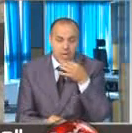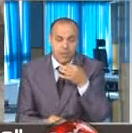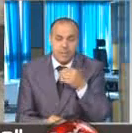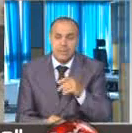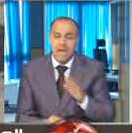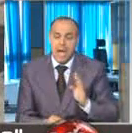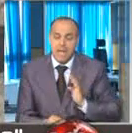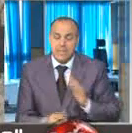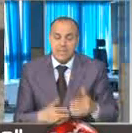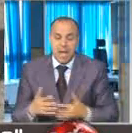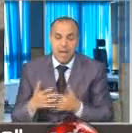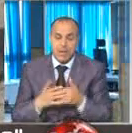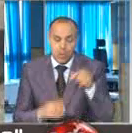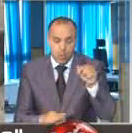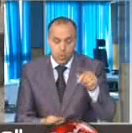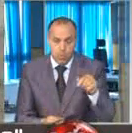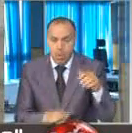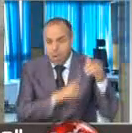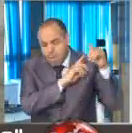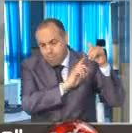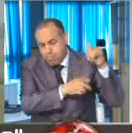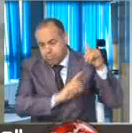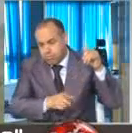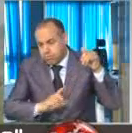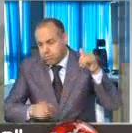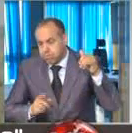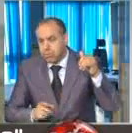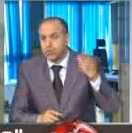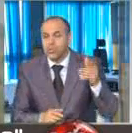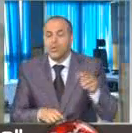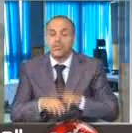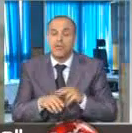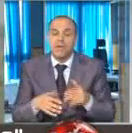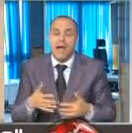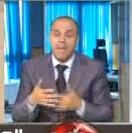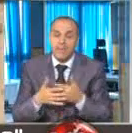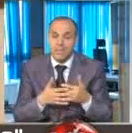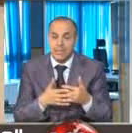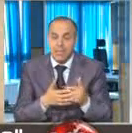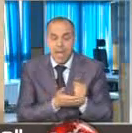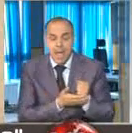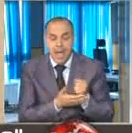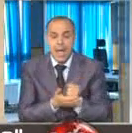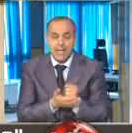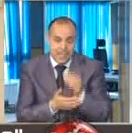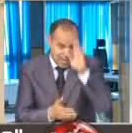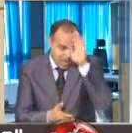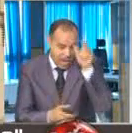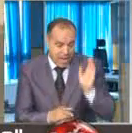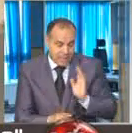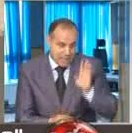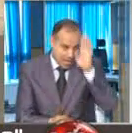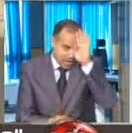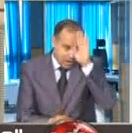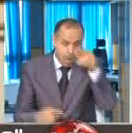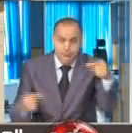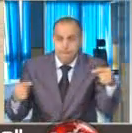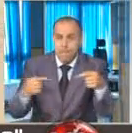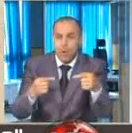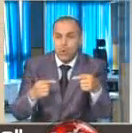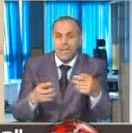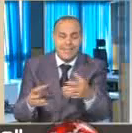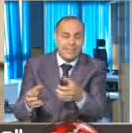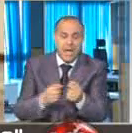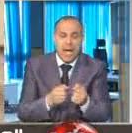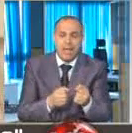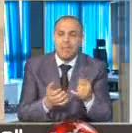باسم الجيش الأمريكي اليوم أن غارات للتحالف الذي تقوده الولايات المتحدة لدعم القوات العراقية في معركة استعادة